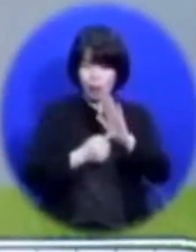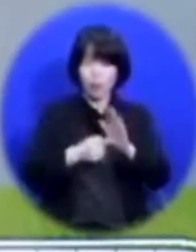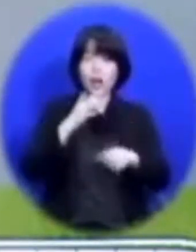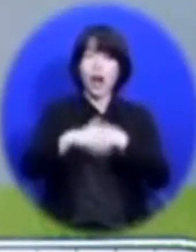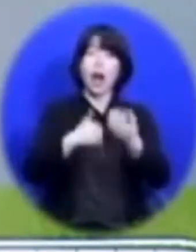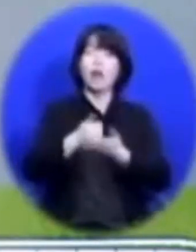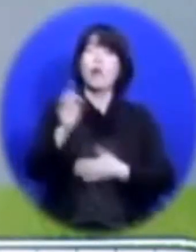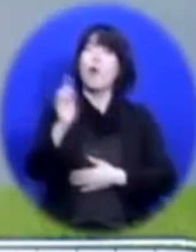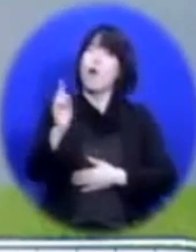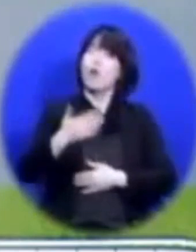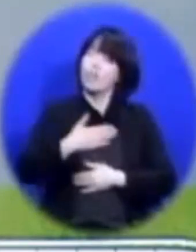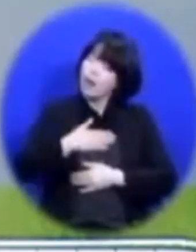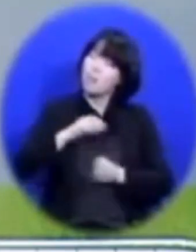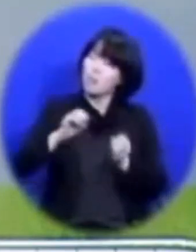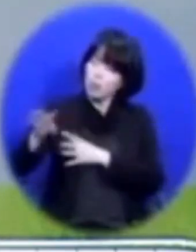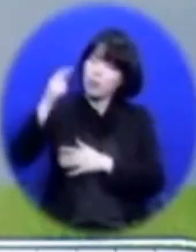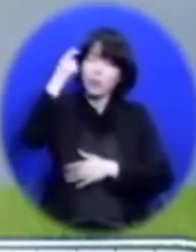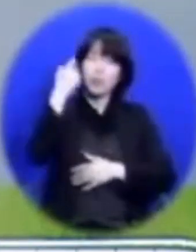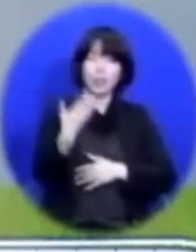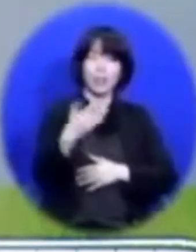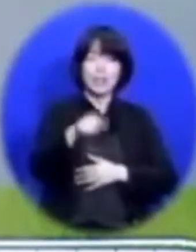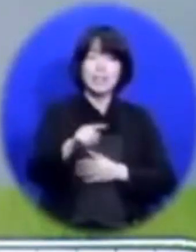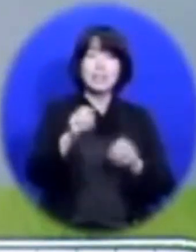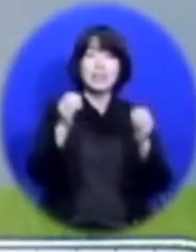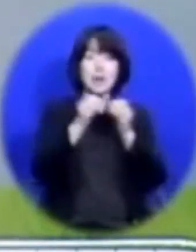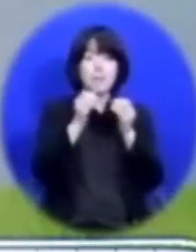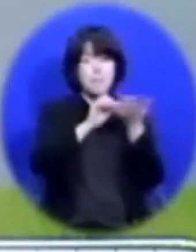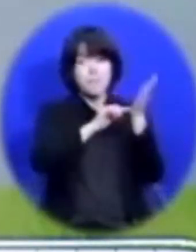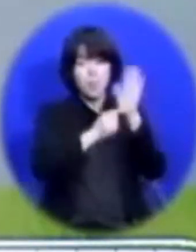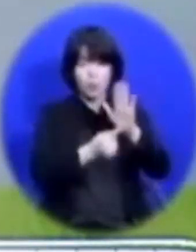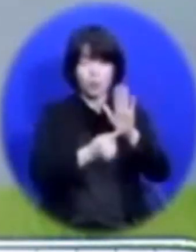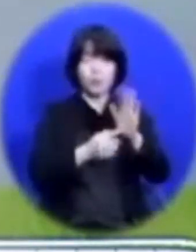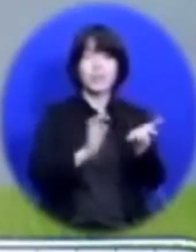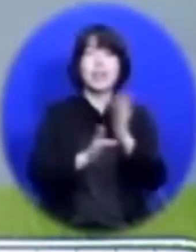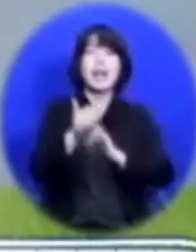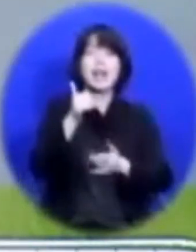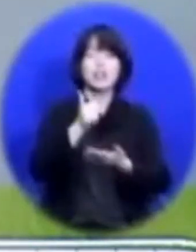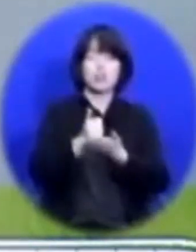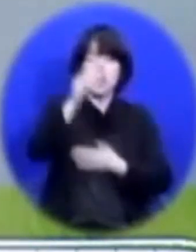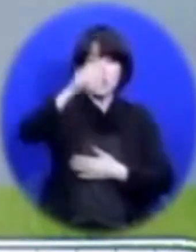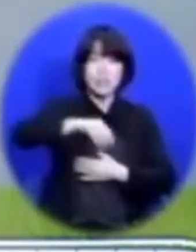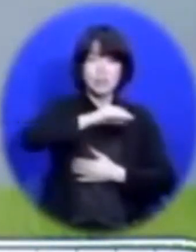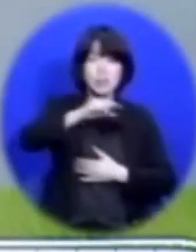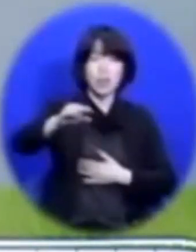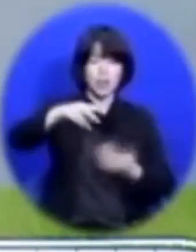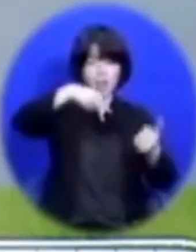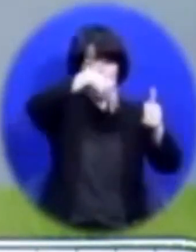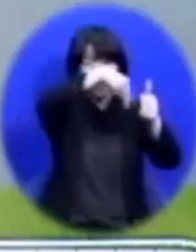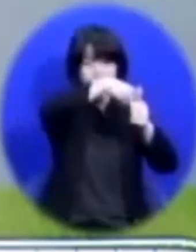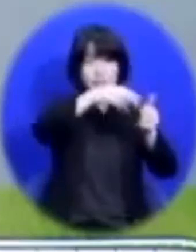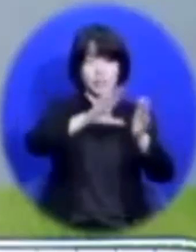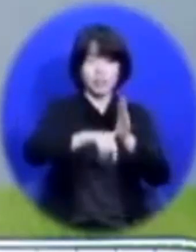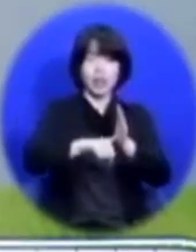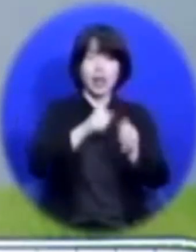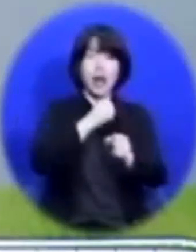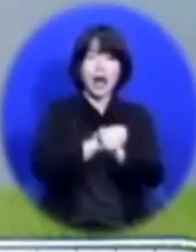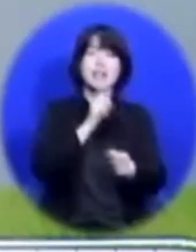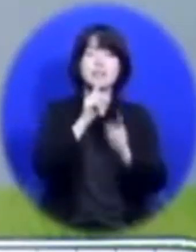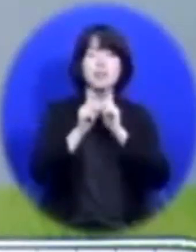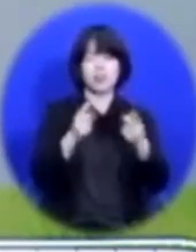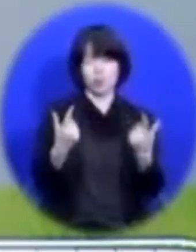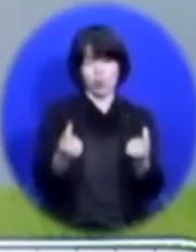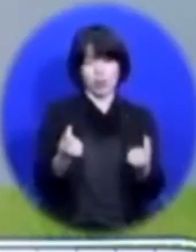하나님,어찌하여나를버리셨나이까? "라는표현은예수님께서십자가에못박히셨을때하신말씀입니다 .